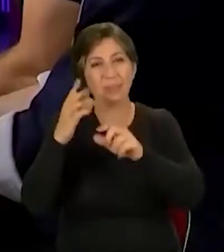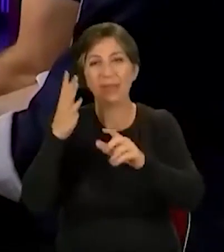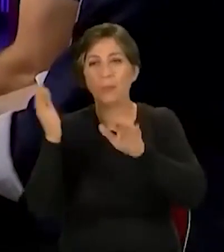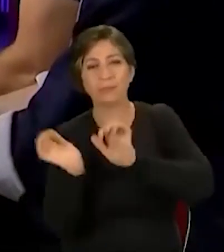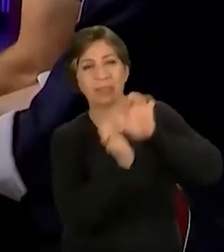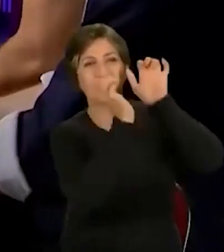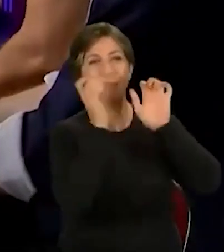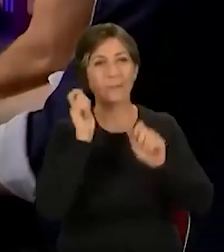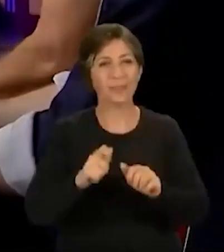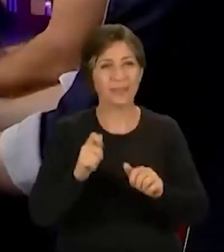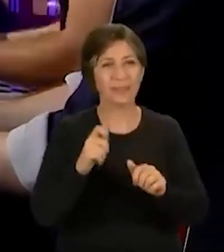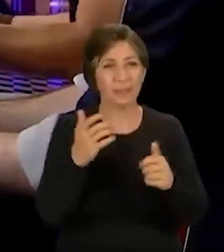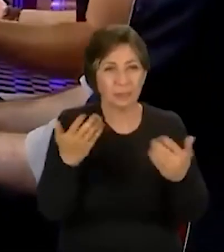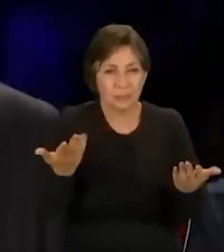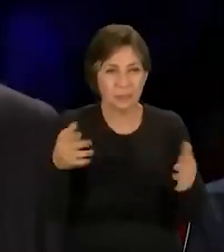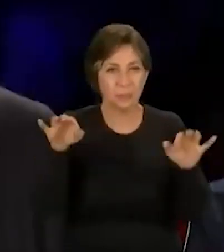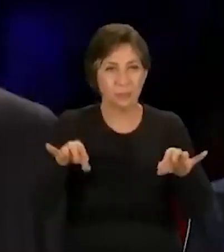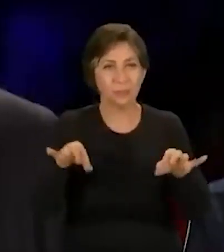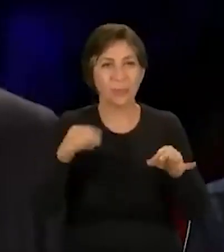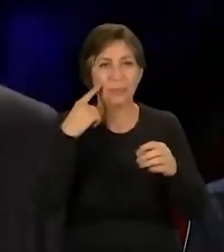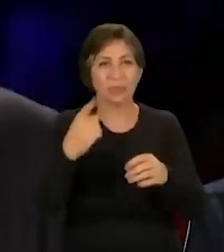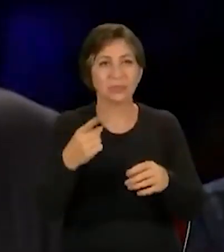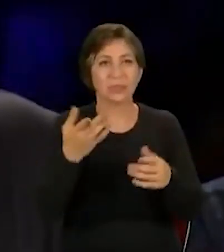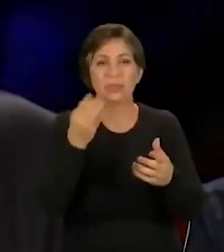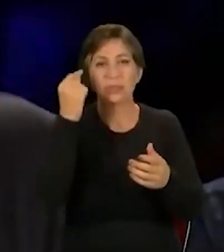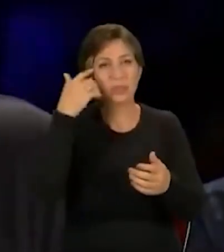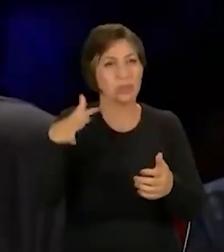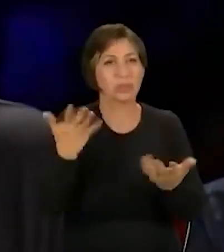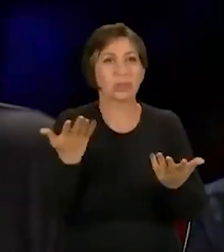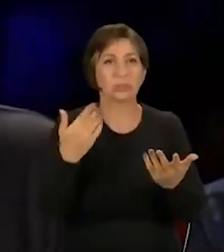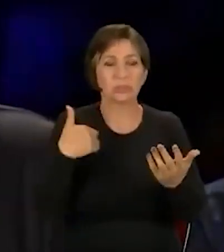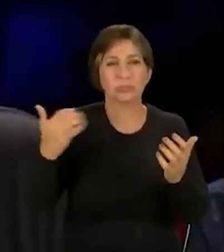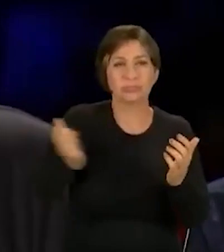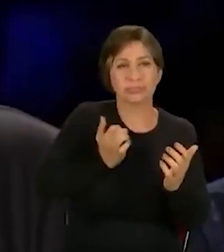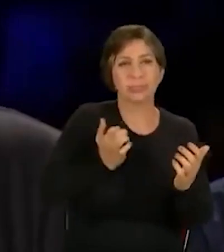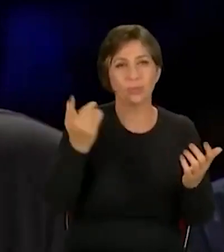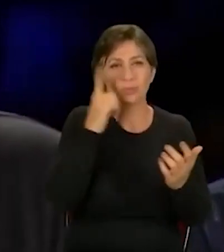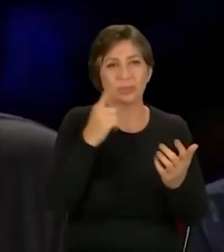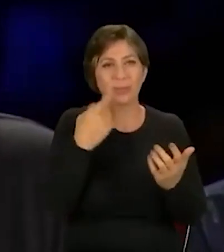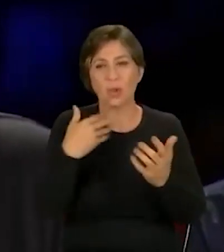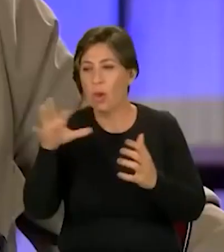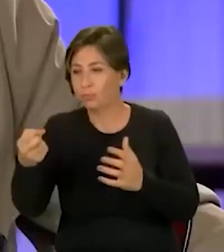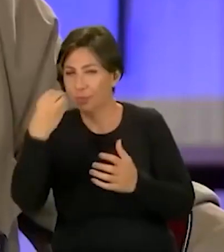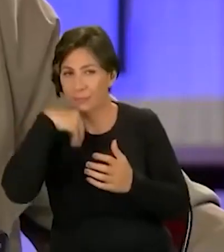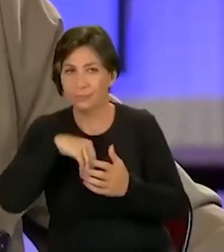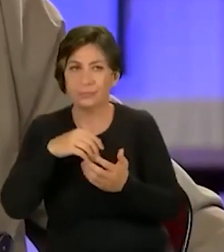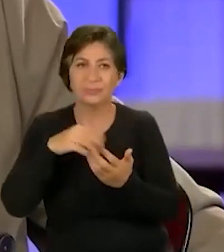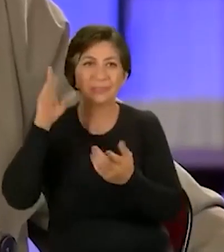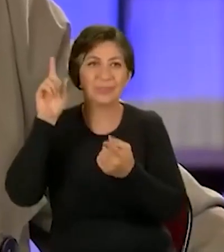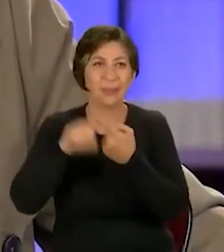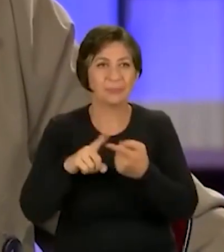attığı bunları şey... İlla ki yani bugünkü müktesebatımıza bakarsanız şaşırtıcı bir şeydi. Yedik muhtemelen adamlar da o yüzden nesilleri bitti. Ya da işte